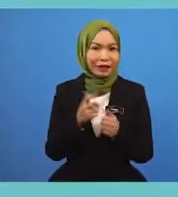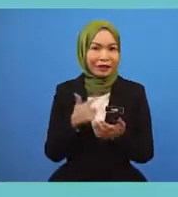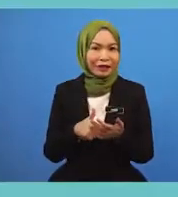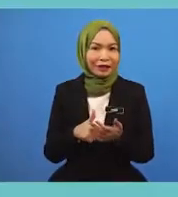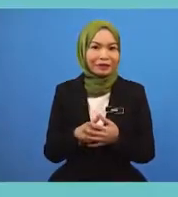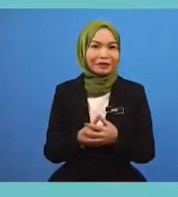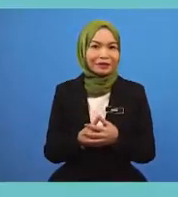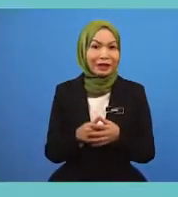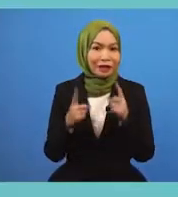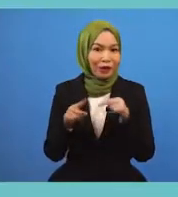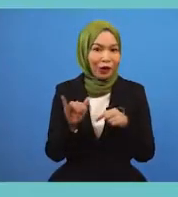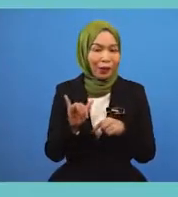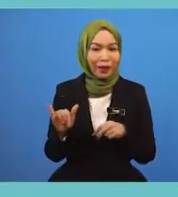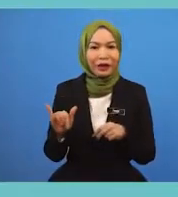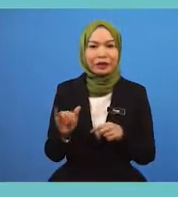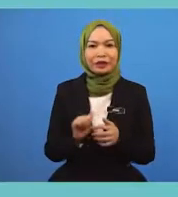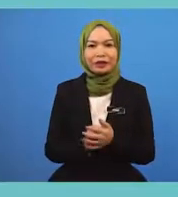ialah